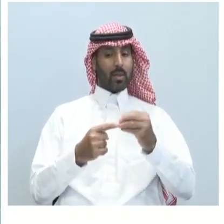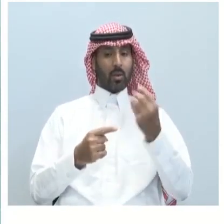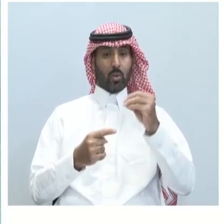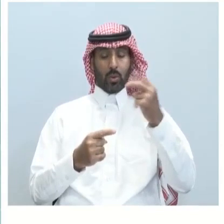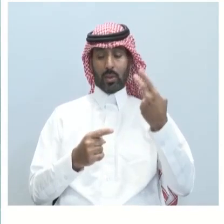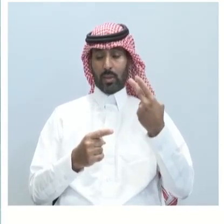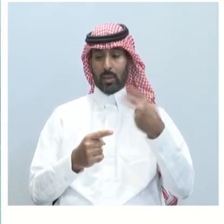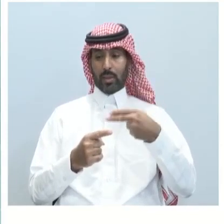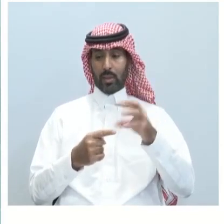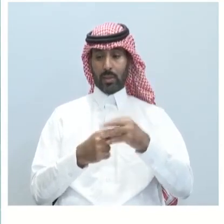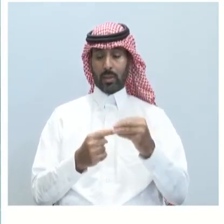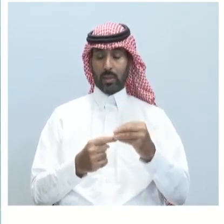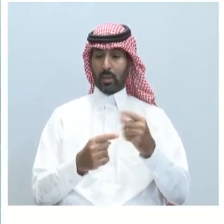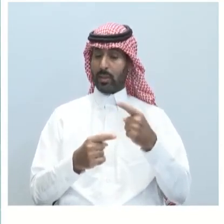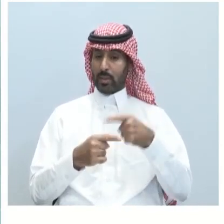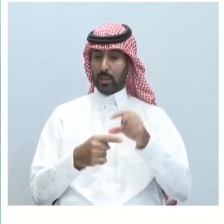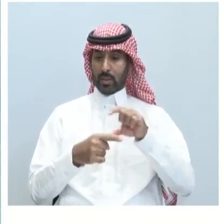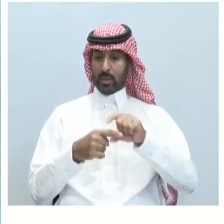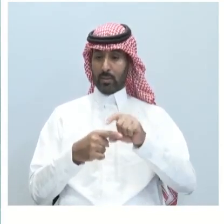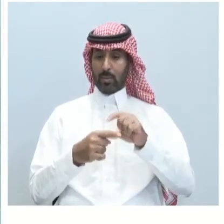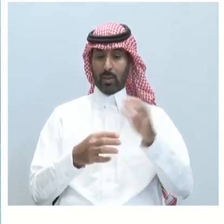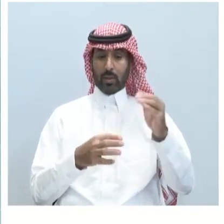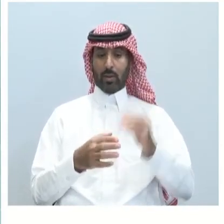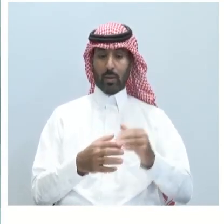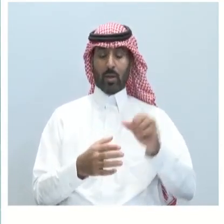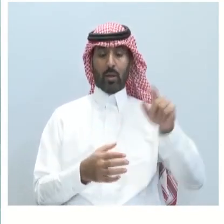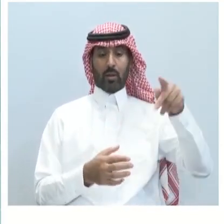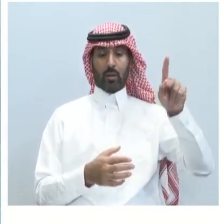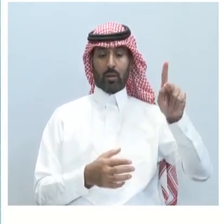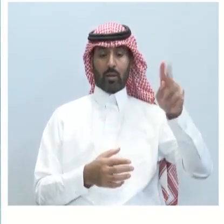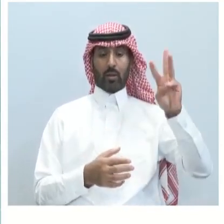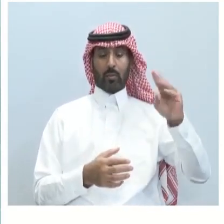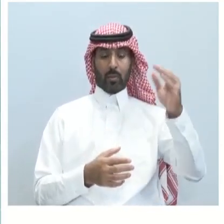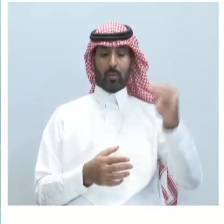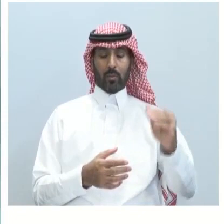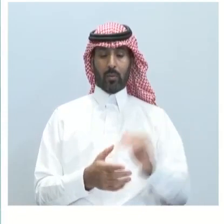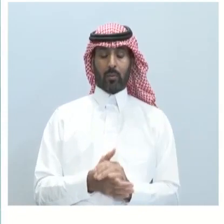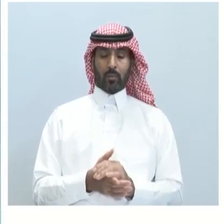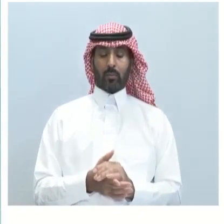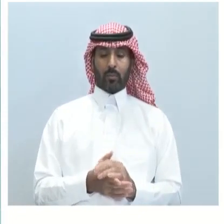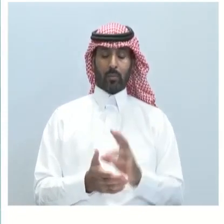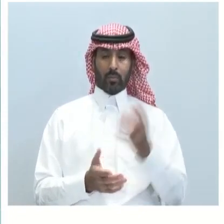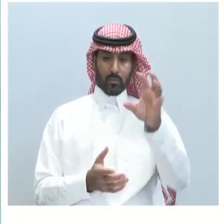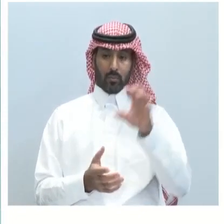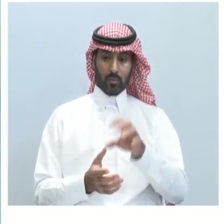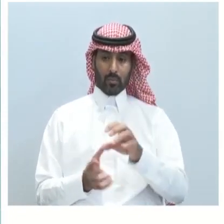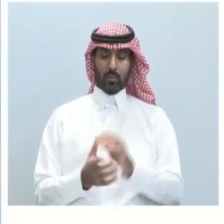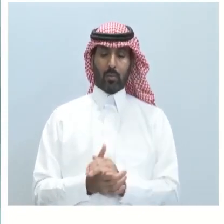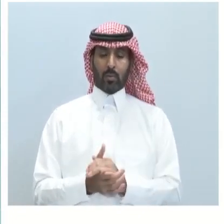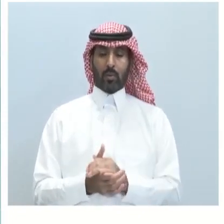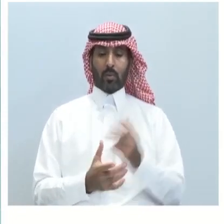القسمه على تركيز ايون الهيدروجين اذا كتعويض مباشر